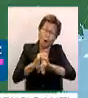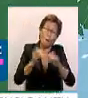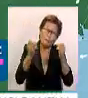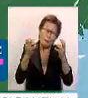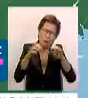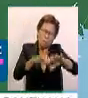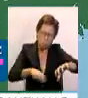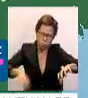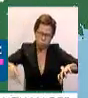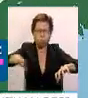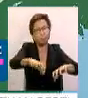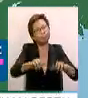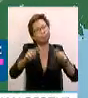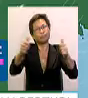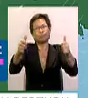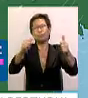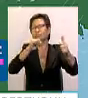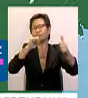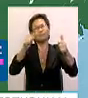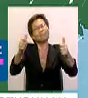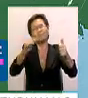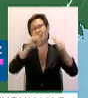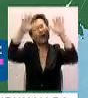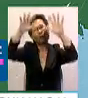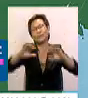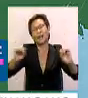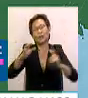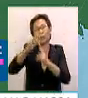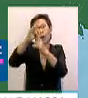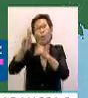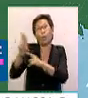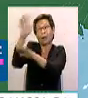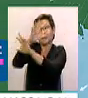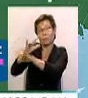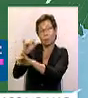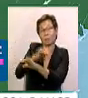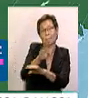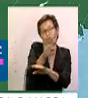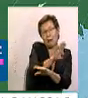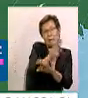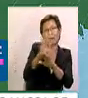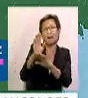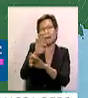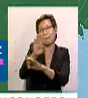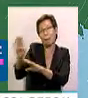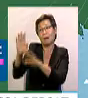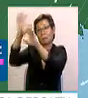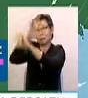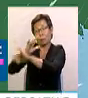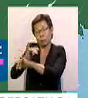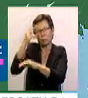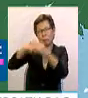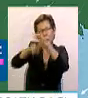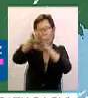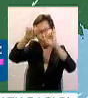kebanyakan kawasan berada dalam keadaan cuaca tidak hujan, melainkan utara Sarawak dan juga barat Sarawak, dan diramalkan